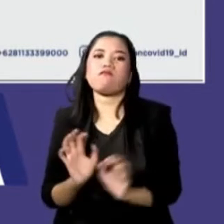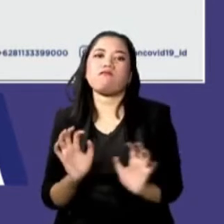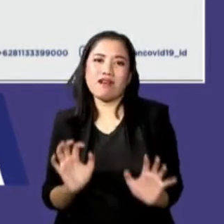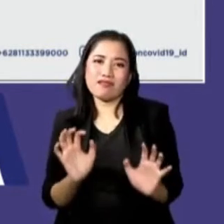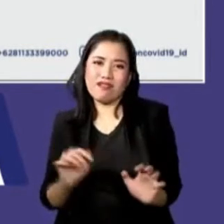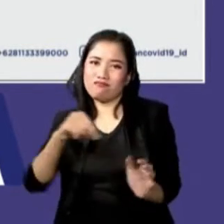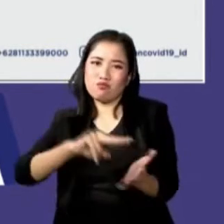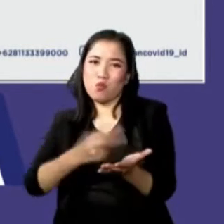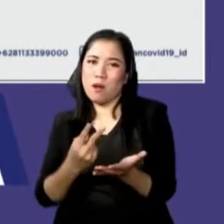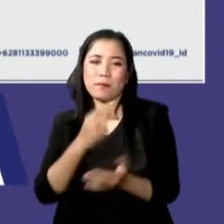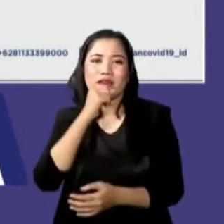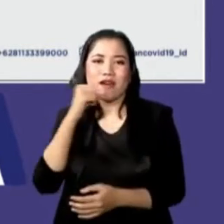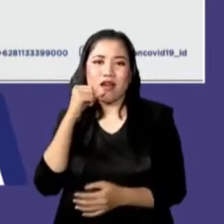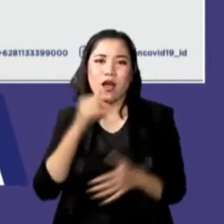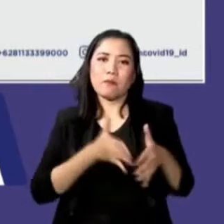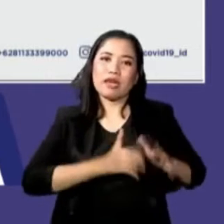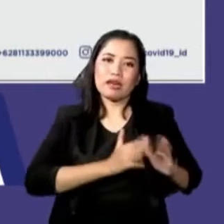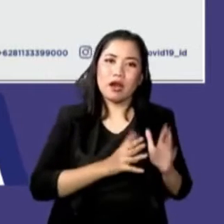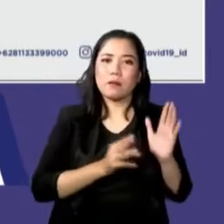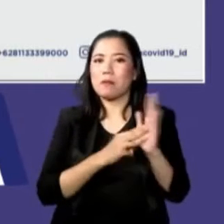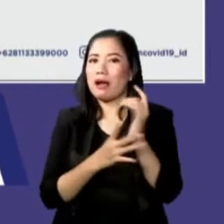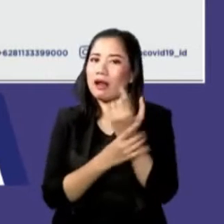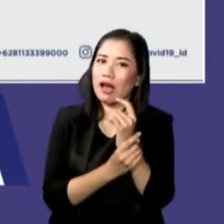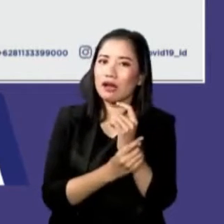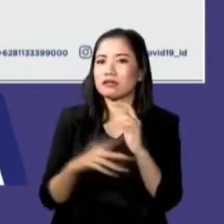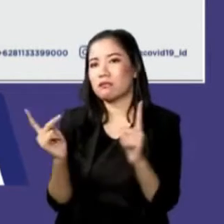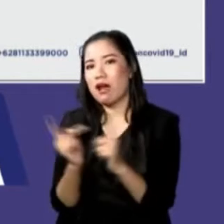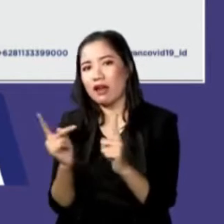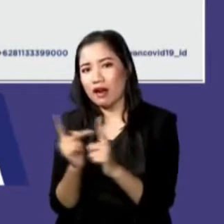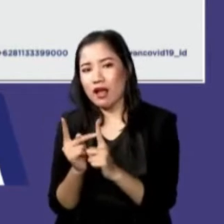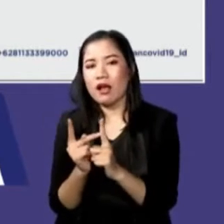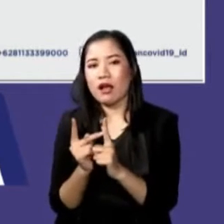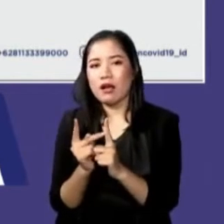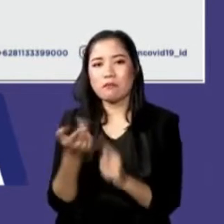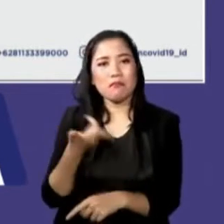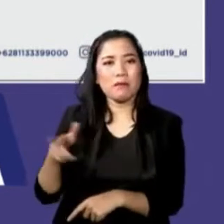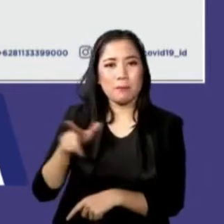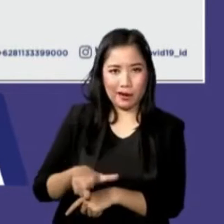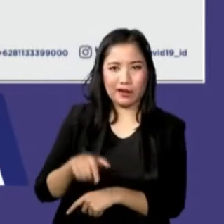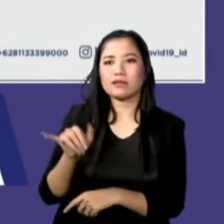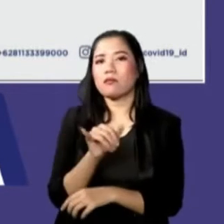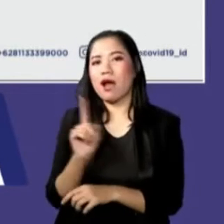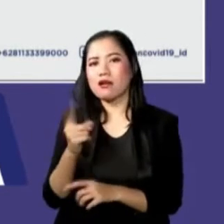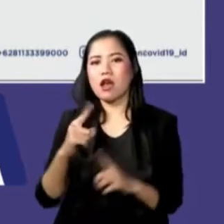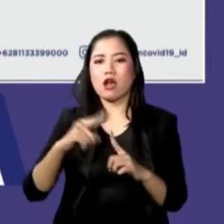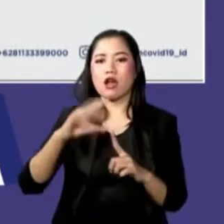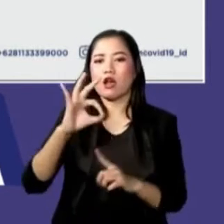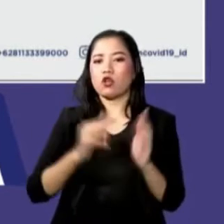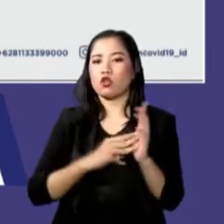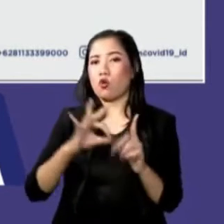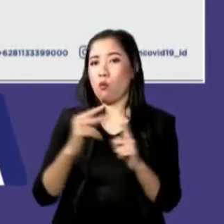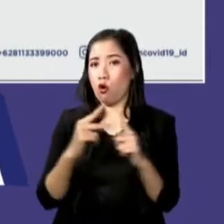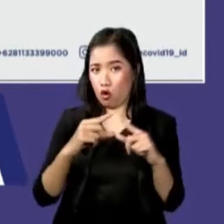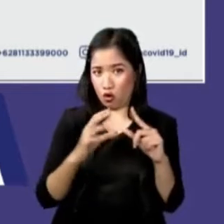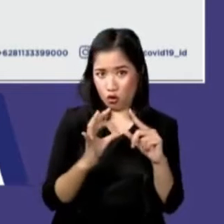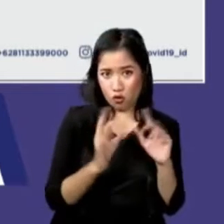ini. Kota Medan, Kota Magelang, Kota Semarang, Kota Balikpapan, dan Kota Tomohon